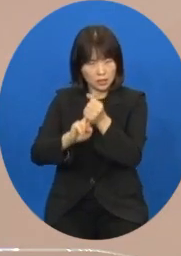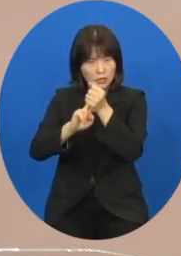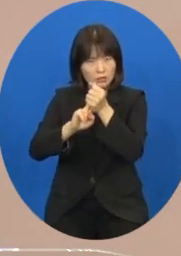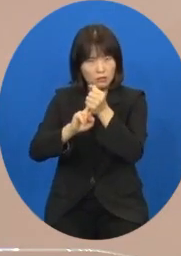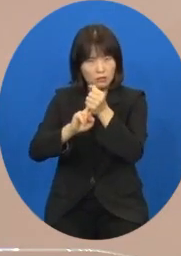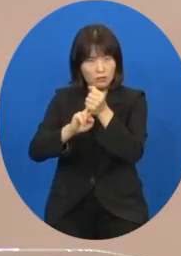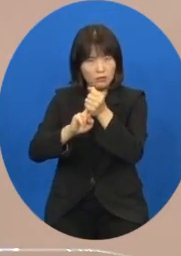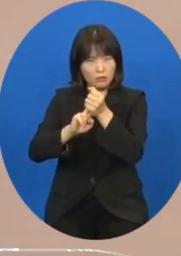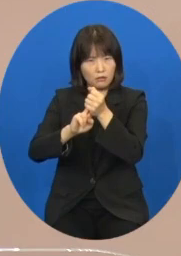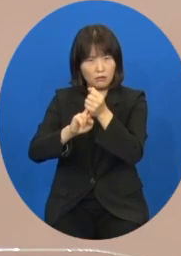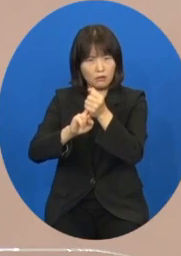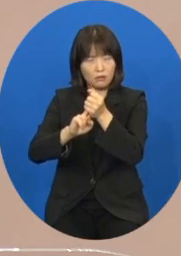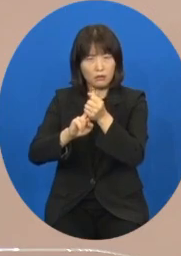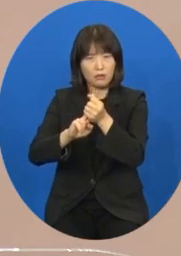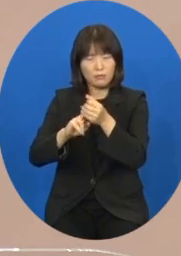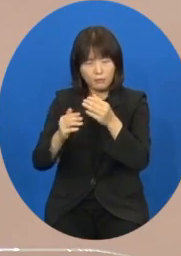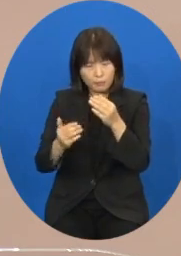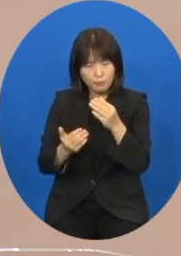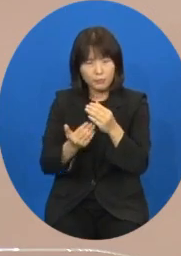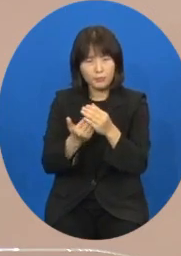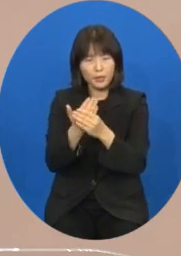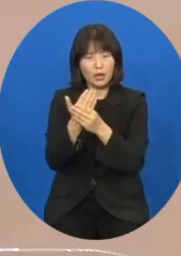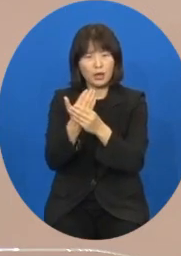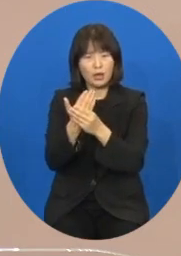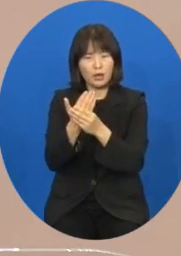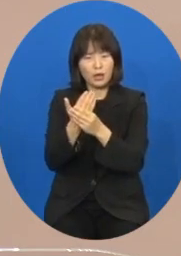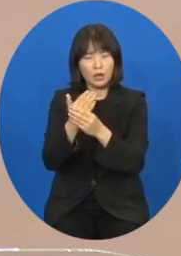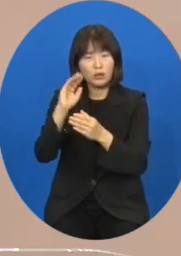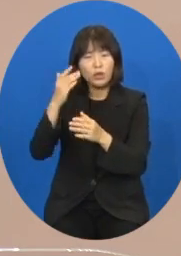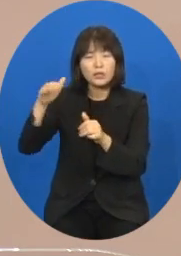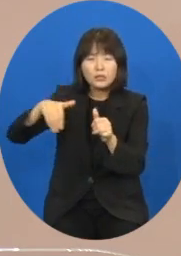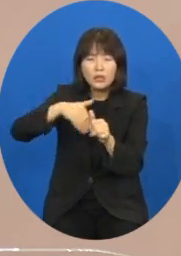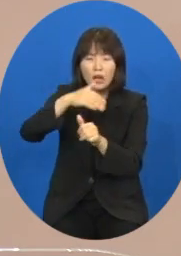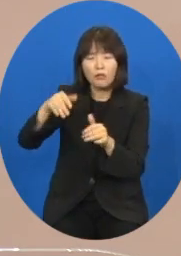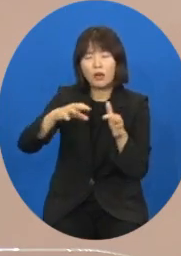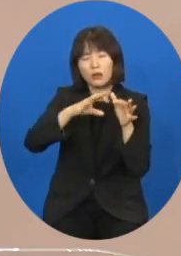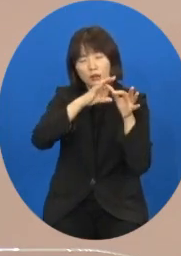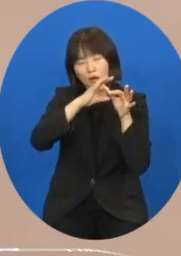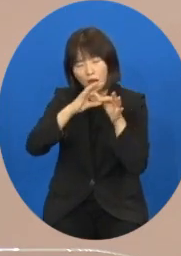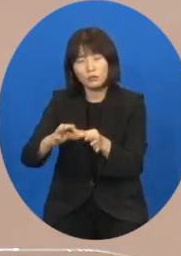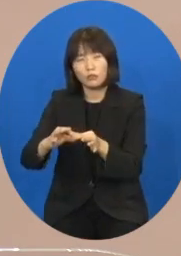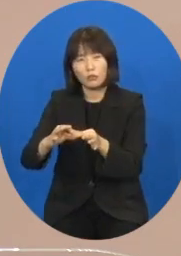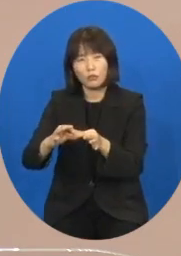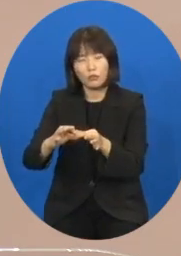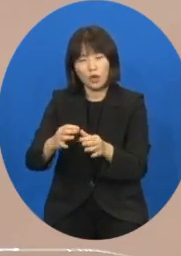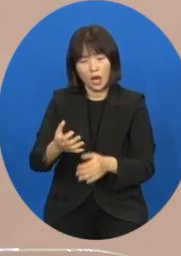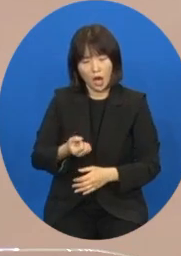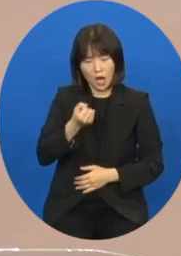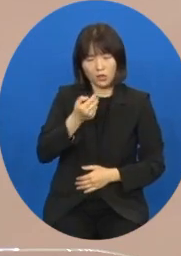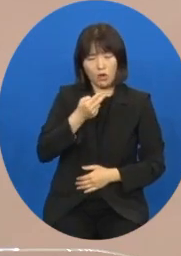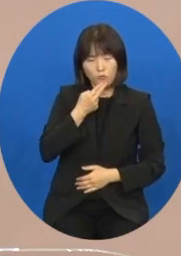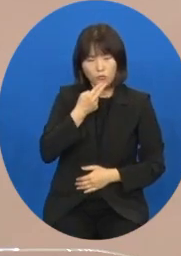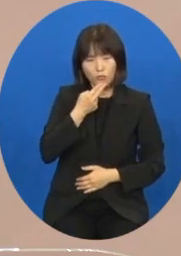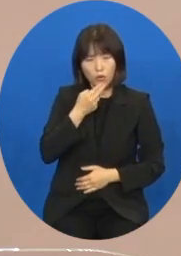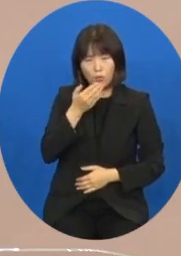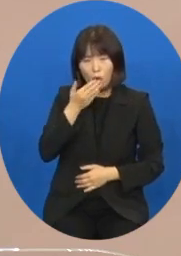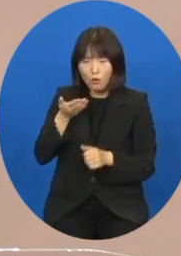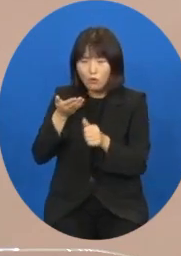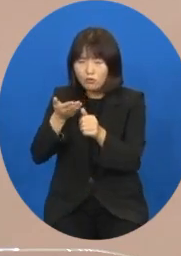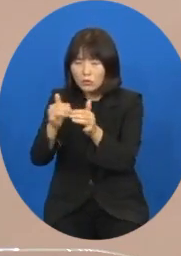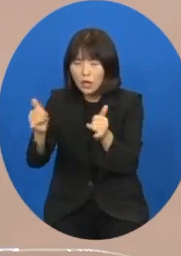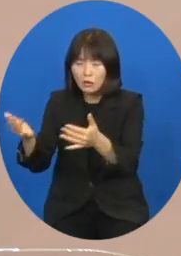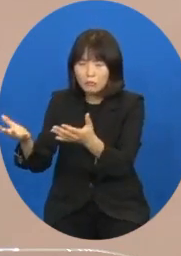될 형편의 일들이 계속 일어날 것이기 때문입니다. 가진 건 없는데 먹여야 될 사람은